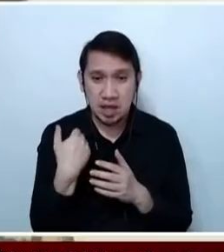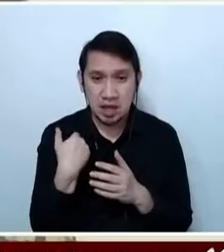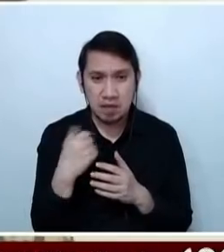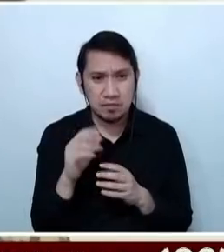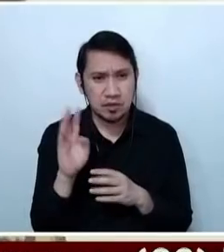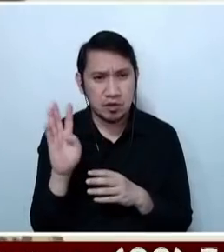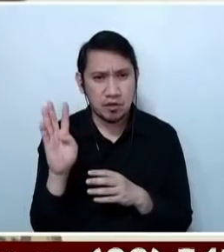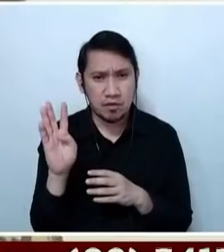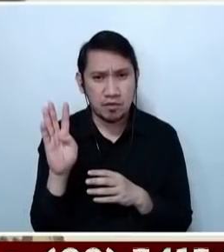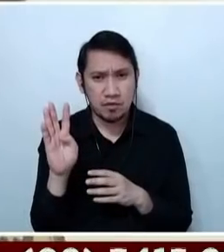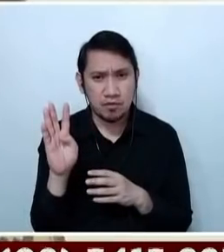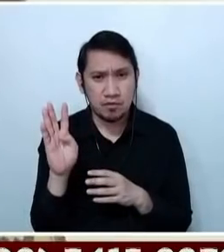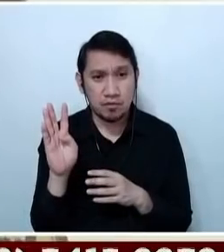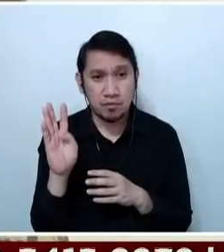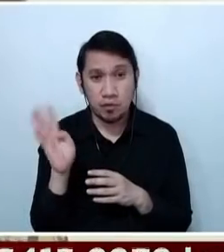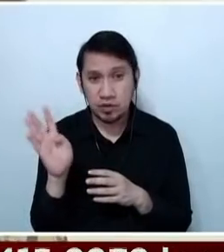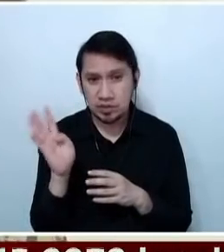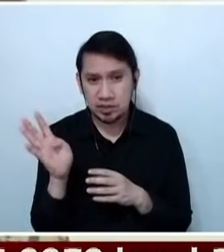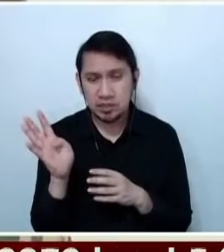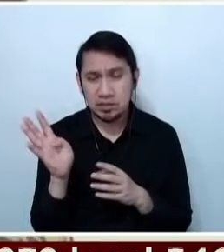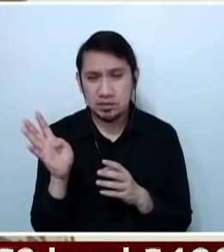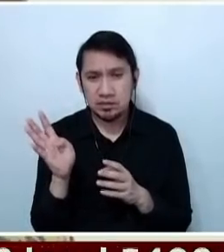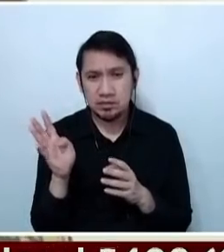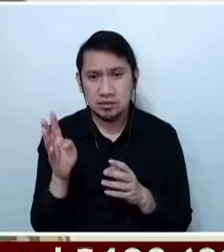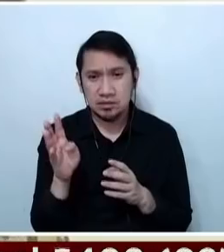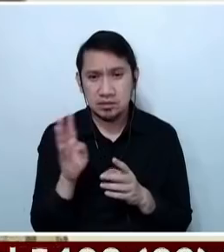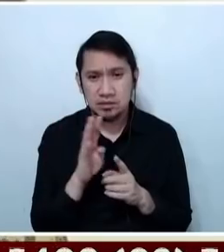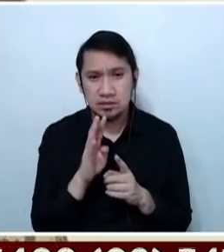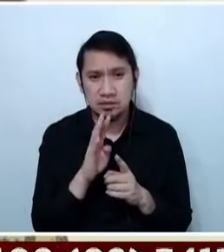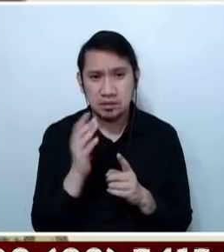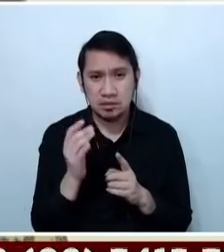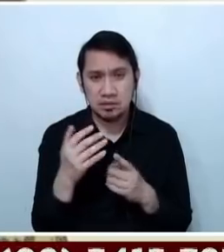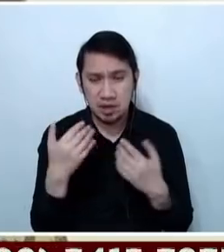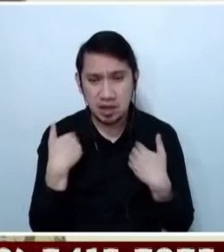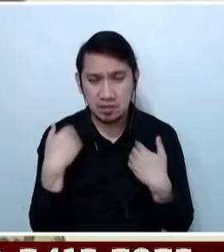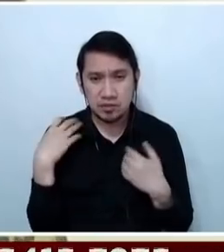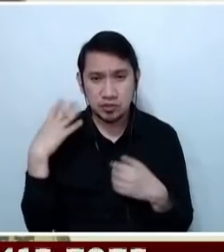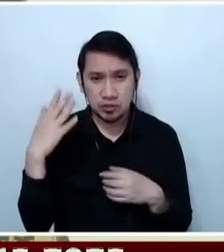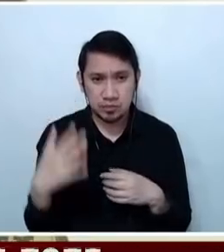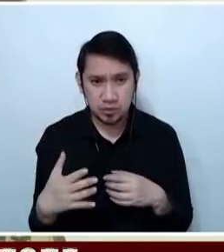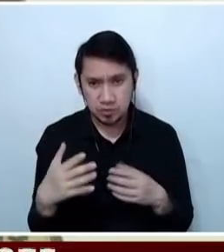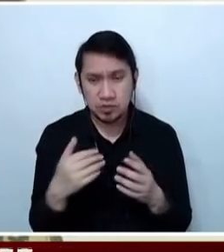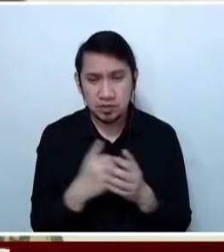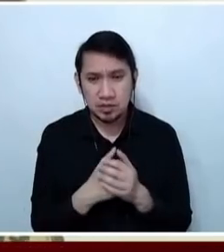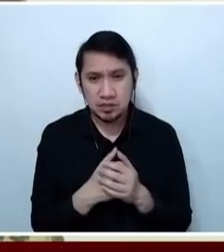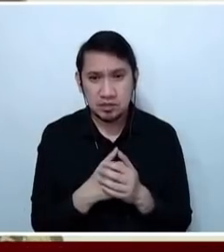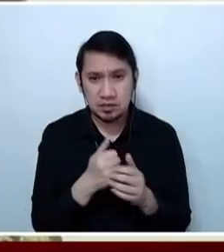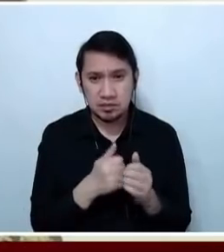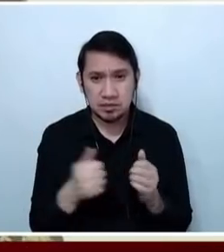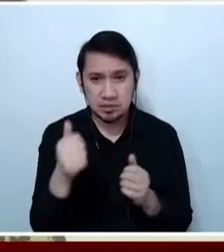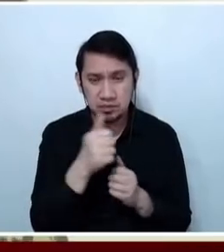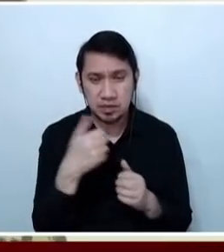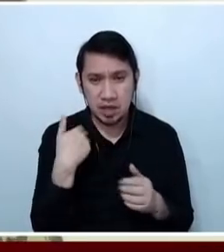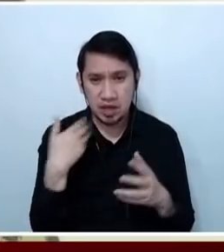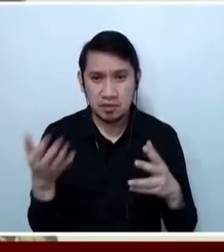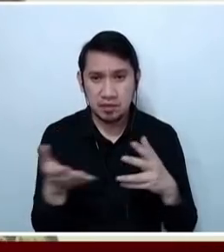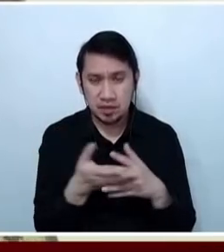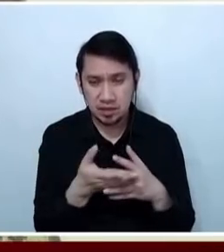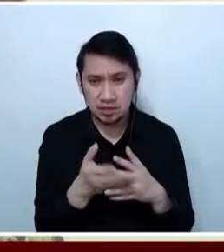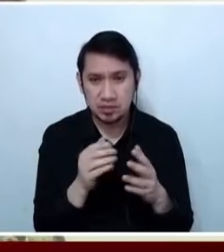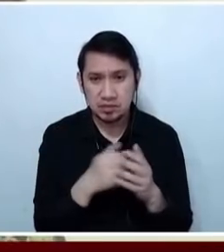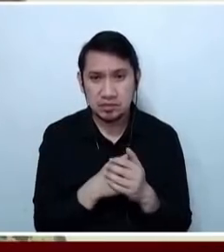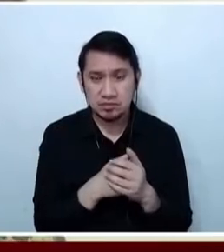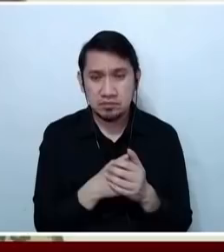na nasyokos ng lokal na pamahalaan ng City Manila at meron na din mga chairman na kinasuhan ng Special Mayor's Reaction